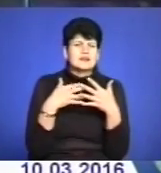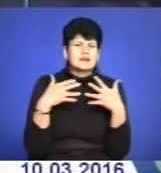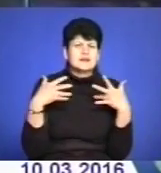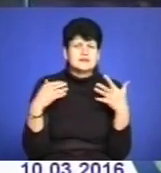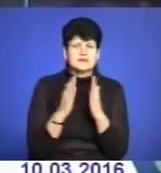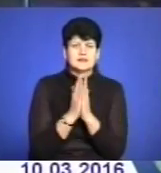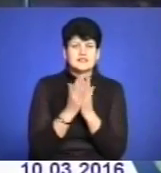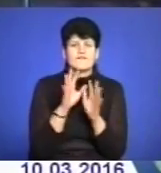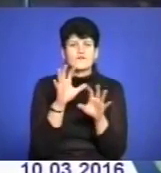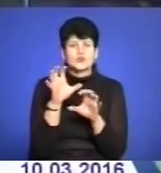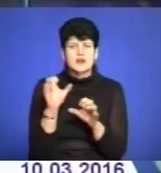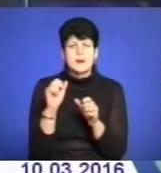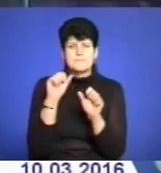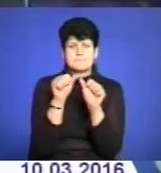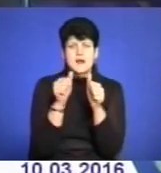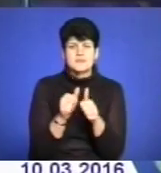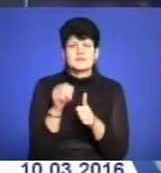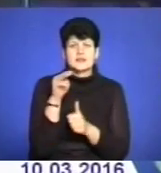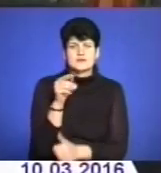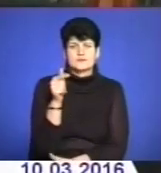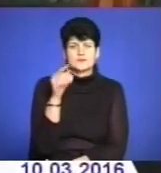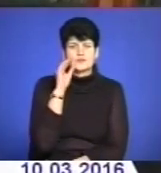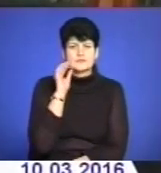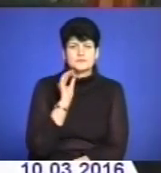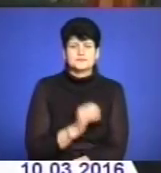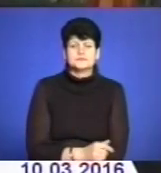Кобзаря, фотографії пам'ятників Тарасові Шевченку.